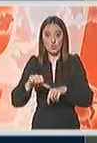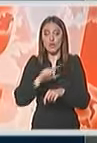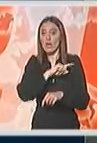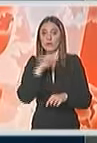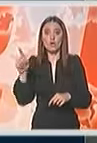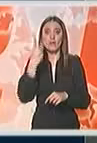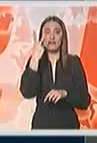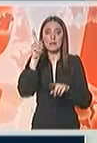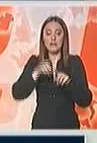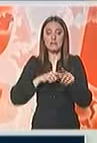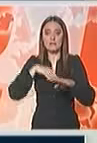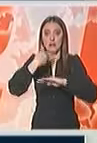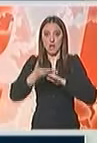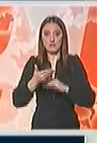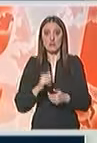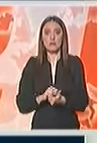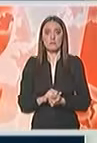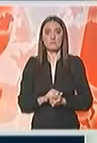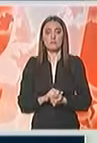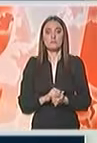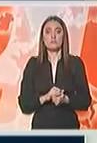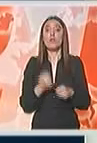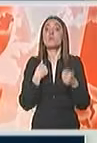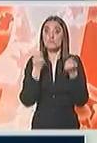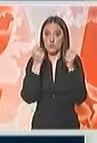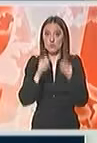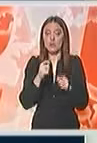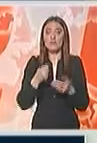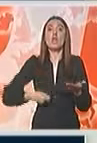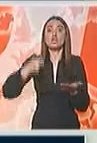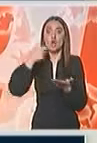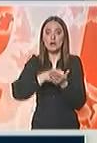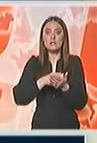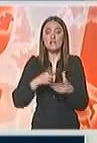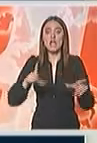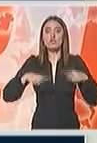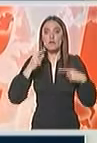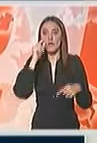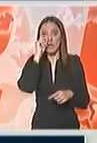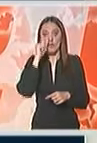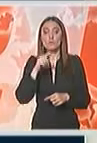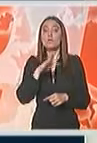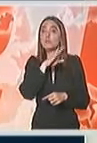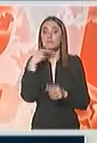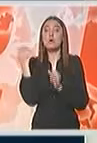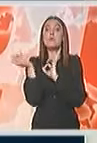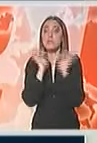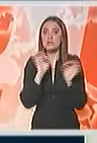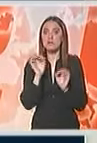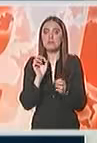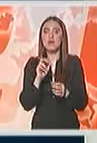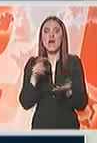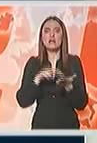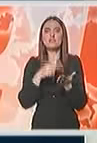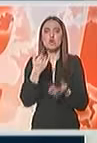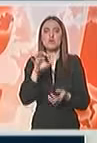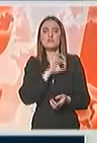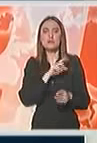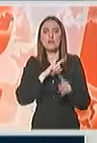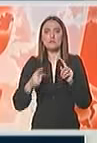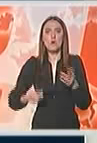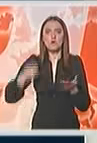do 3 meseca kasnije. Ustanovili smo da je donacija živih ljudi veoma bezbedna. Rizik od smrti zbog